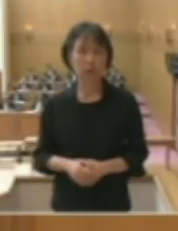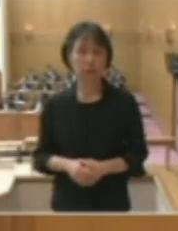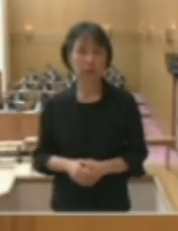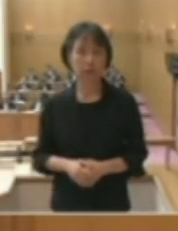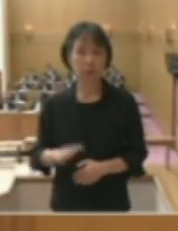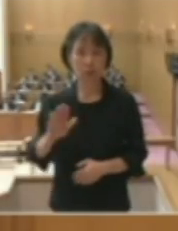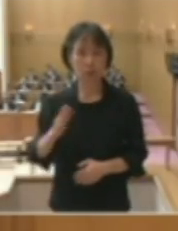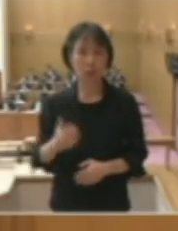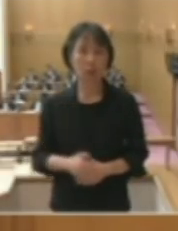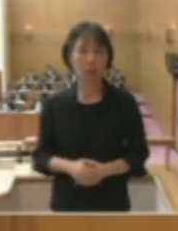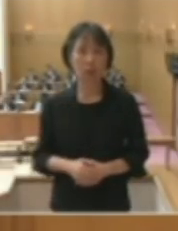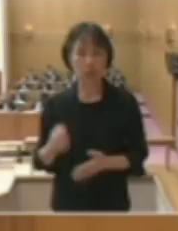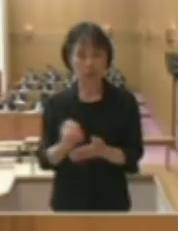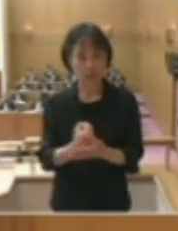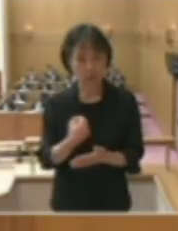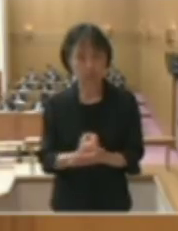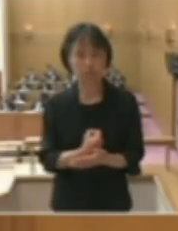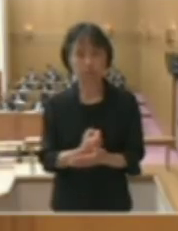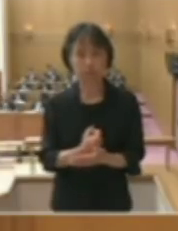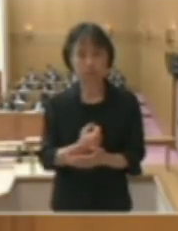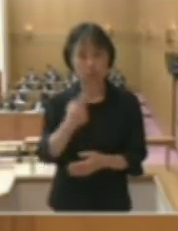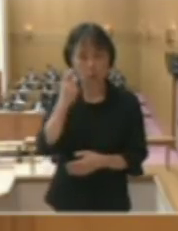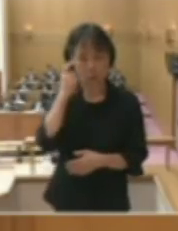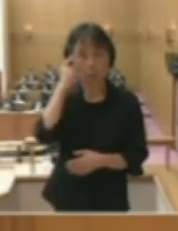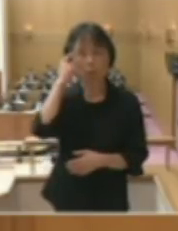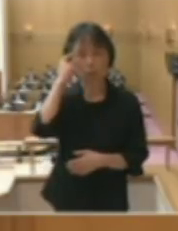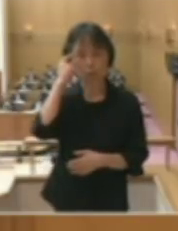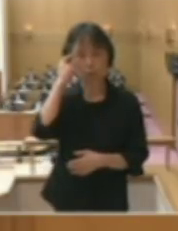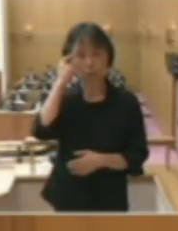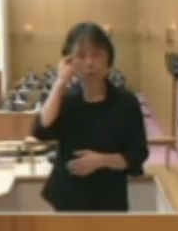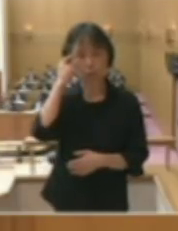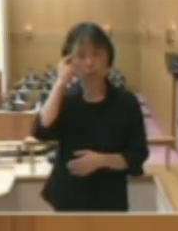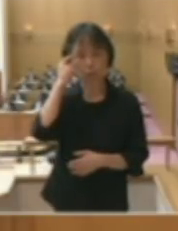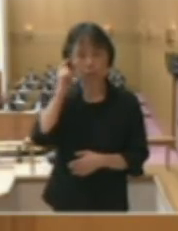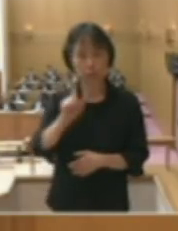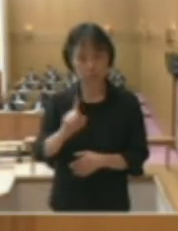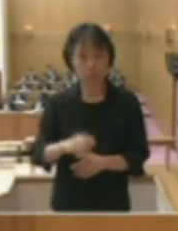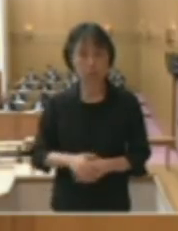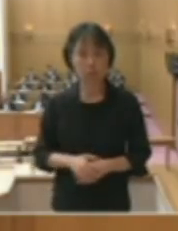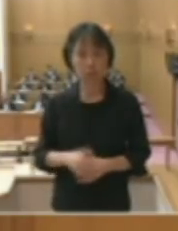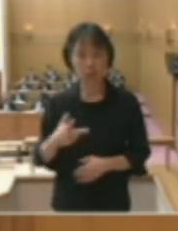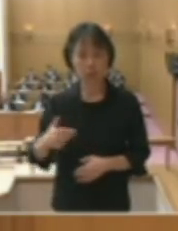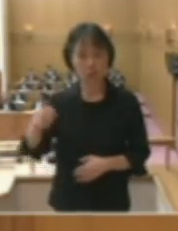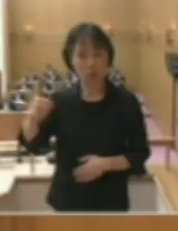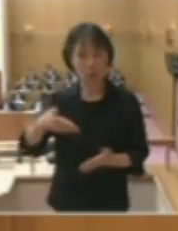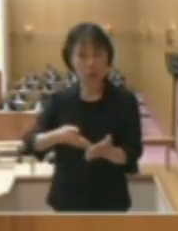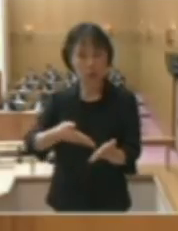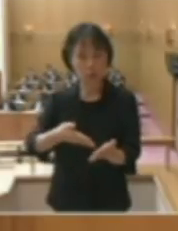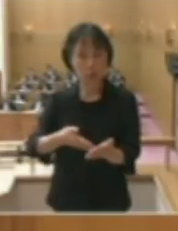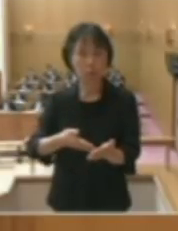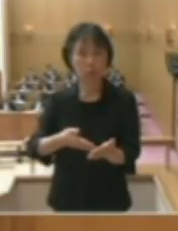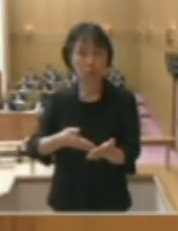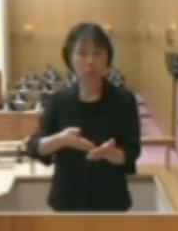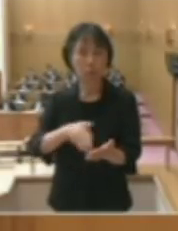ところで残念に思い感じる点は、市長の説かれる本質を見